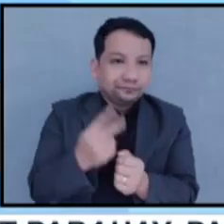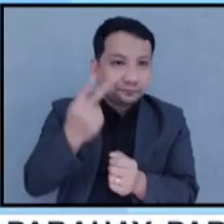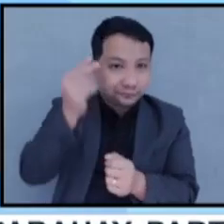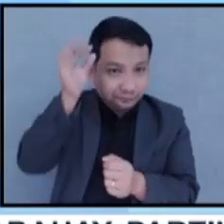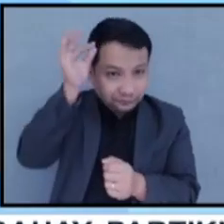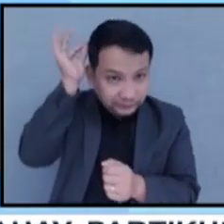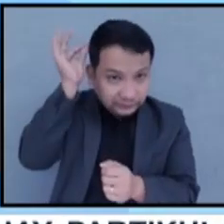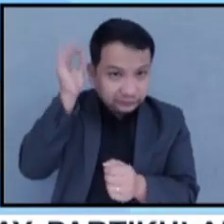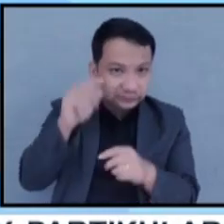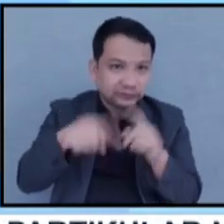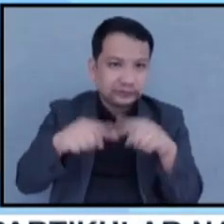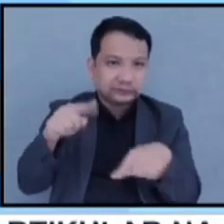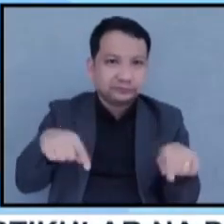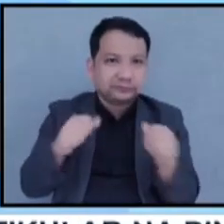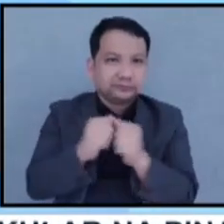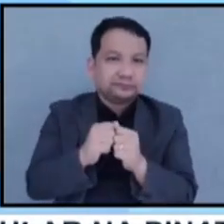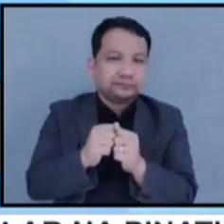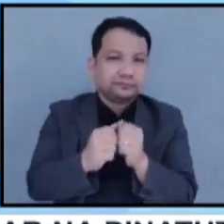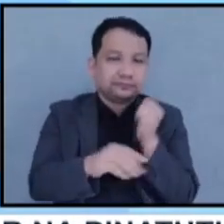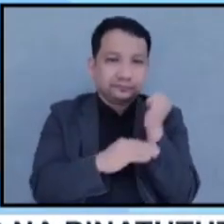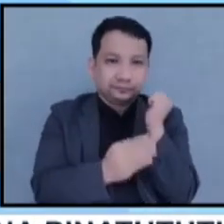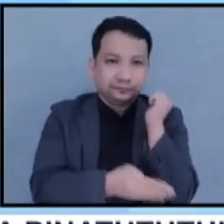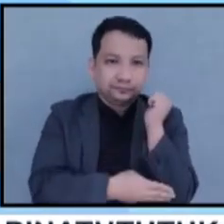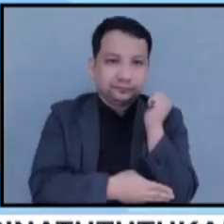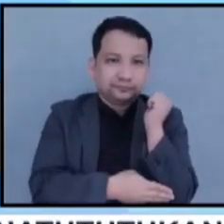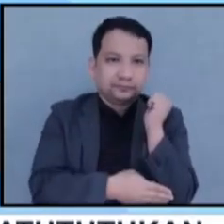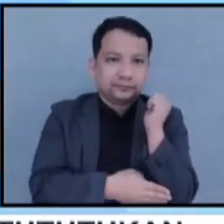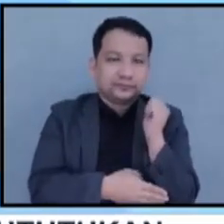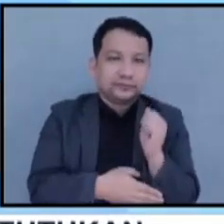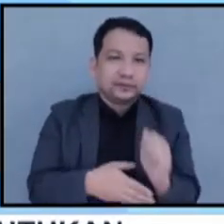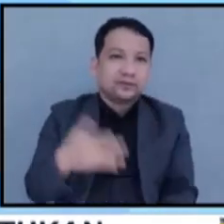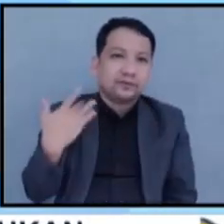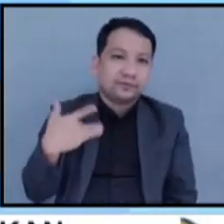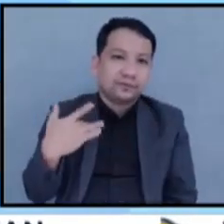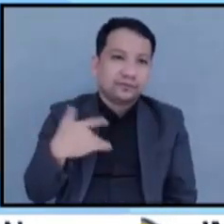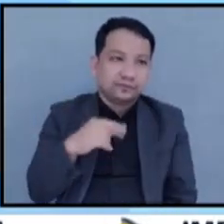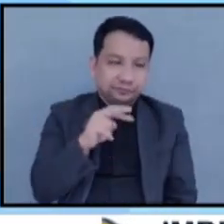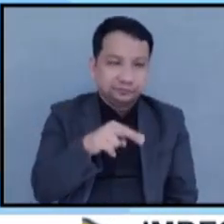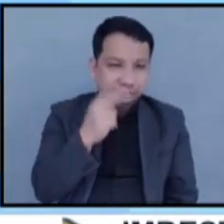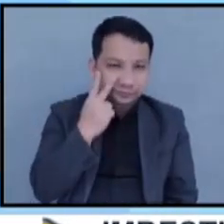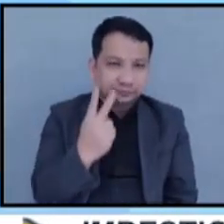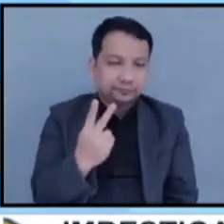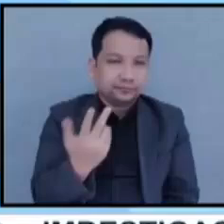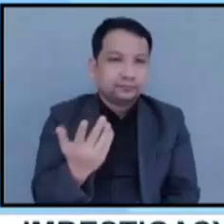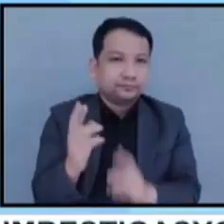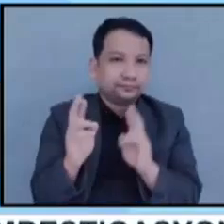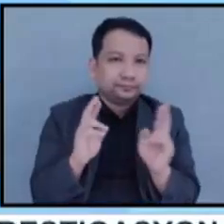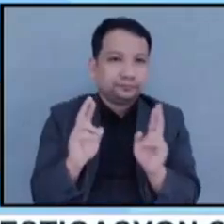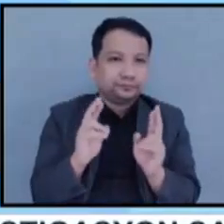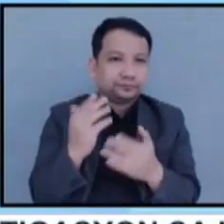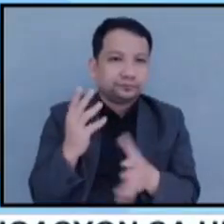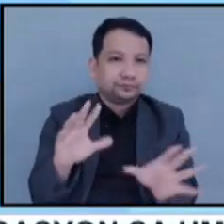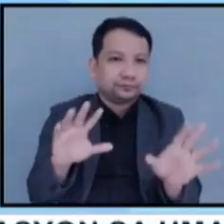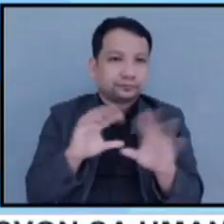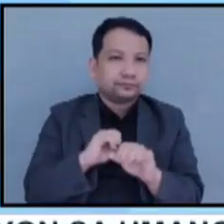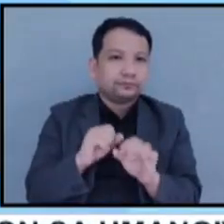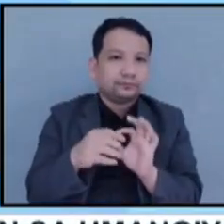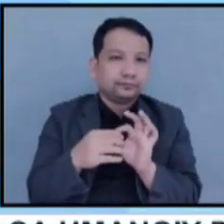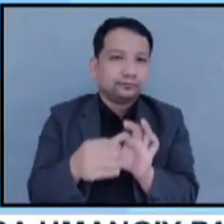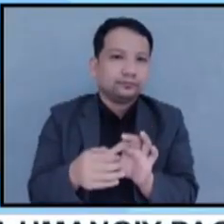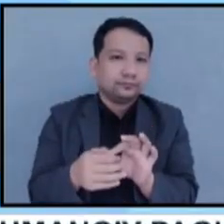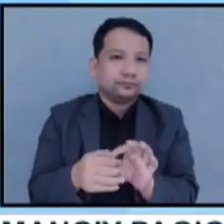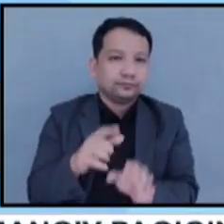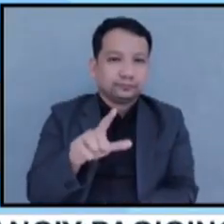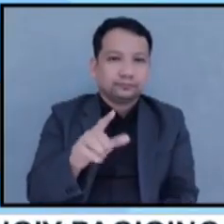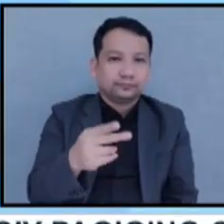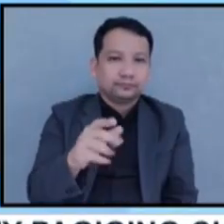pins, at iba-iba pa pong klase ng bags po, na fashionable bags na makikita po natin. So abangan po ninyo ito lahat sa